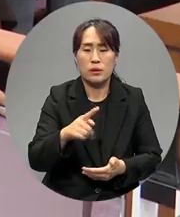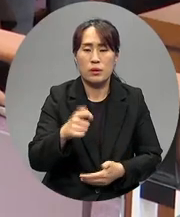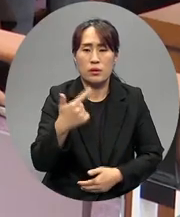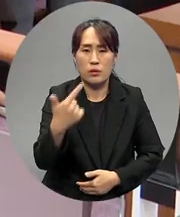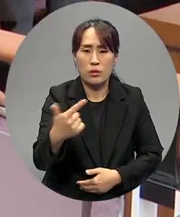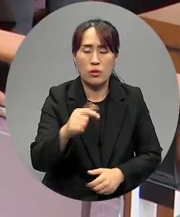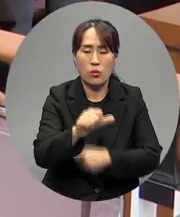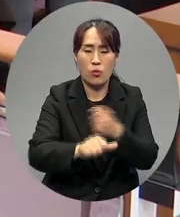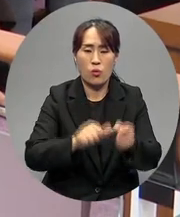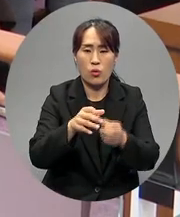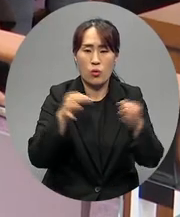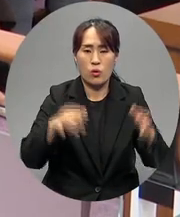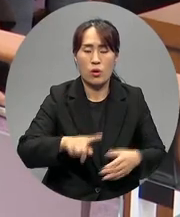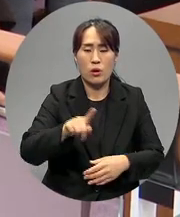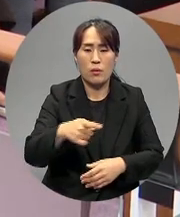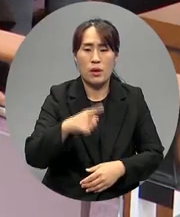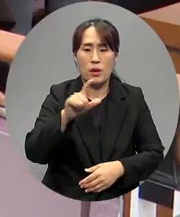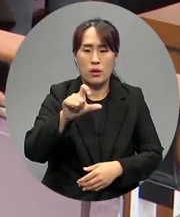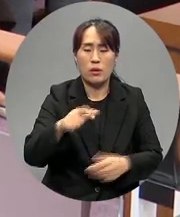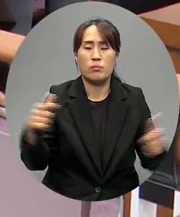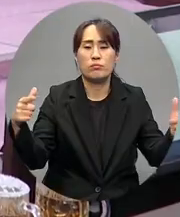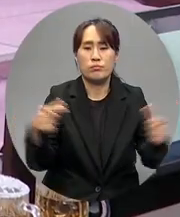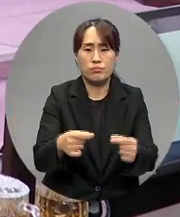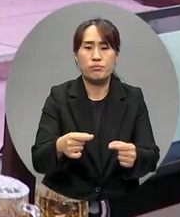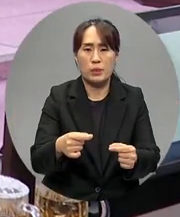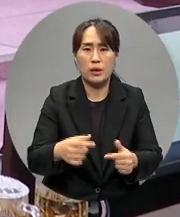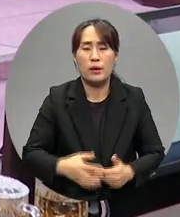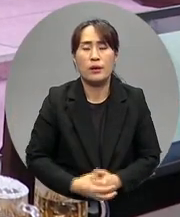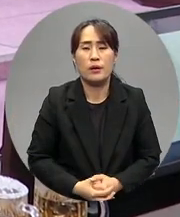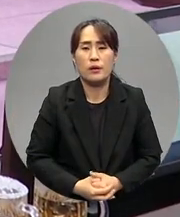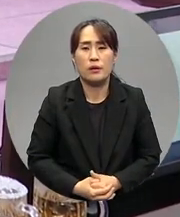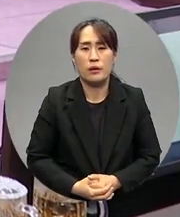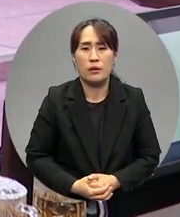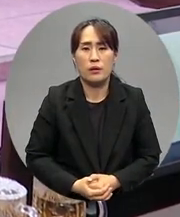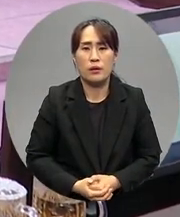416건으로 5년간 115건 줄었습니다.